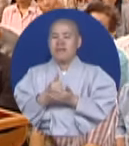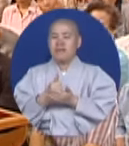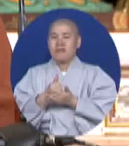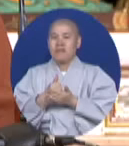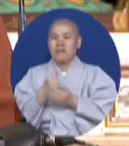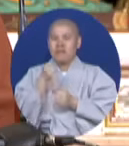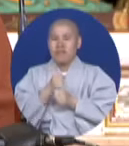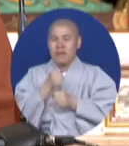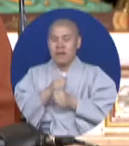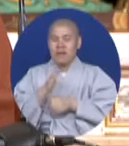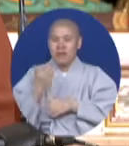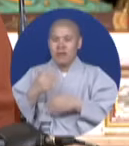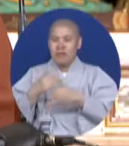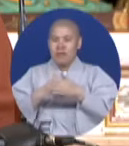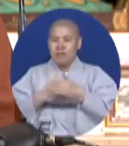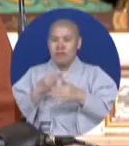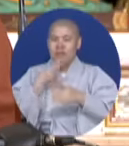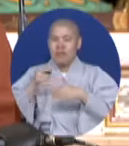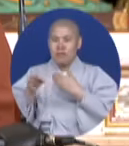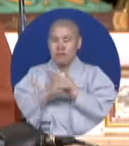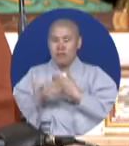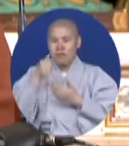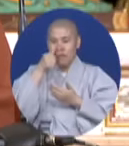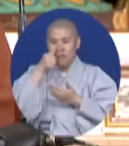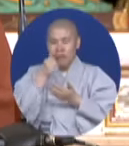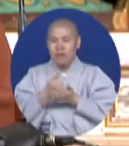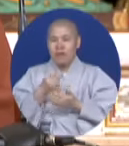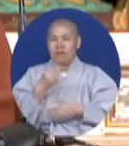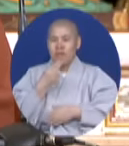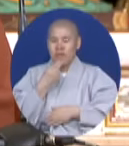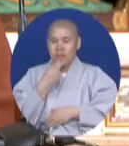두려움이 없으면 죄를 절대 안 짓습니다.